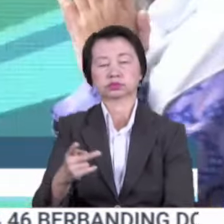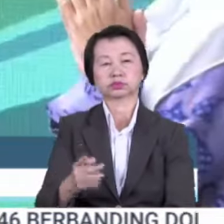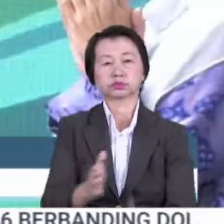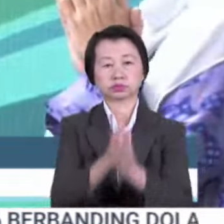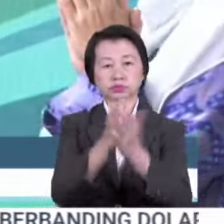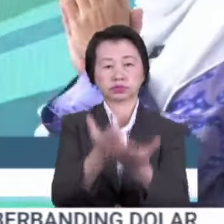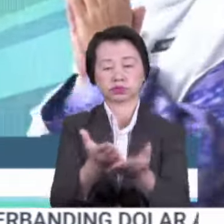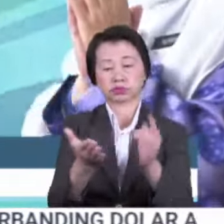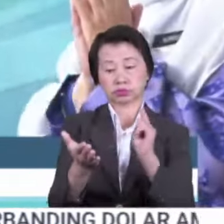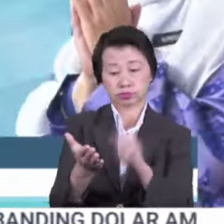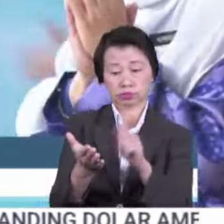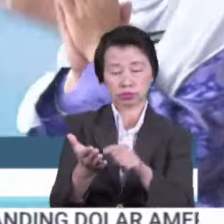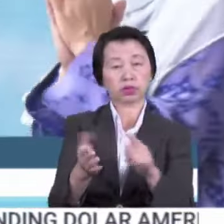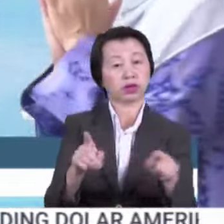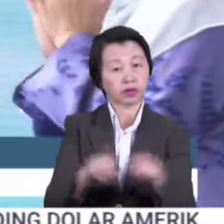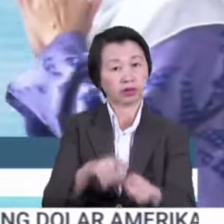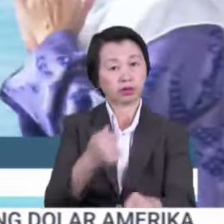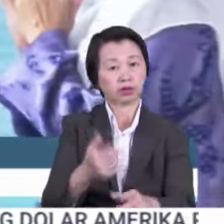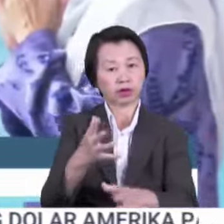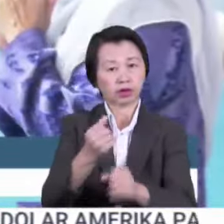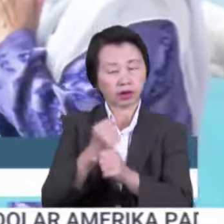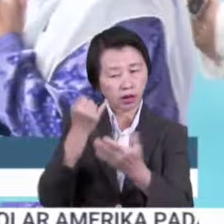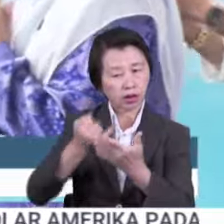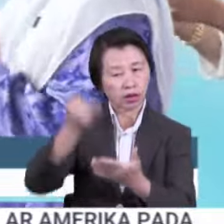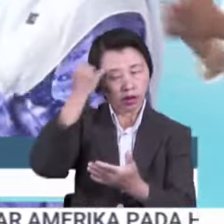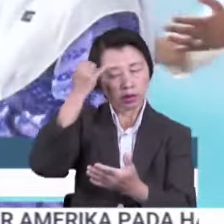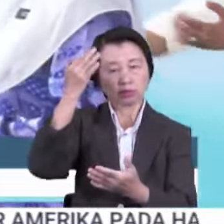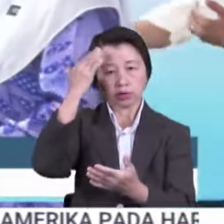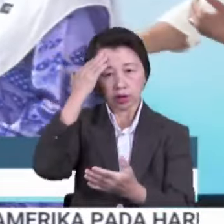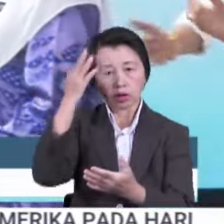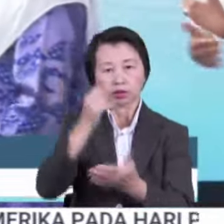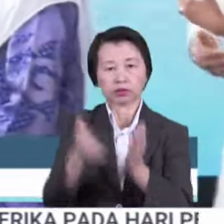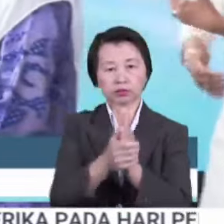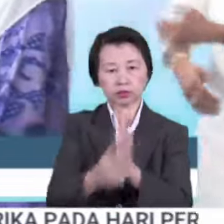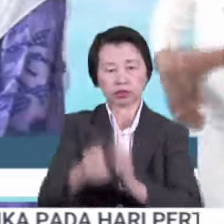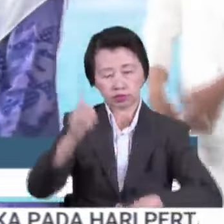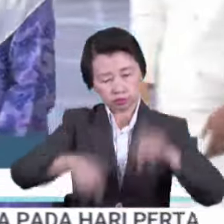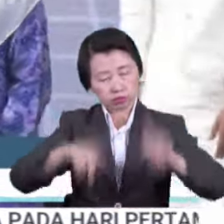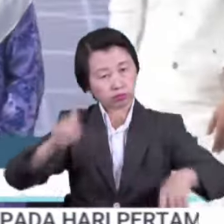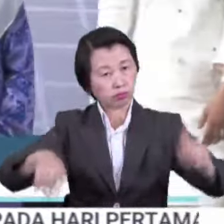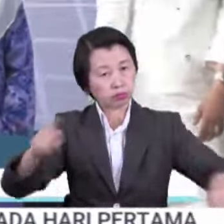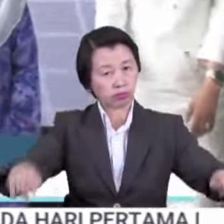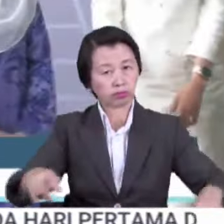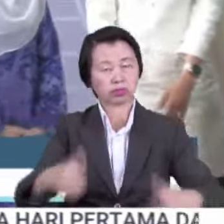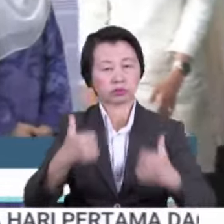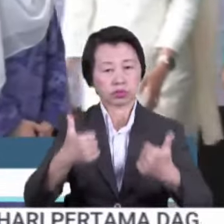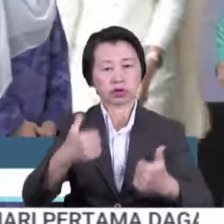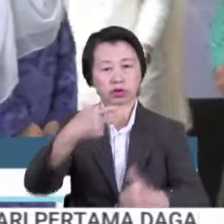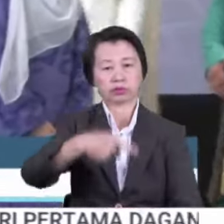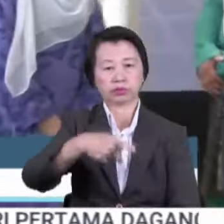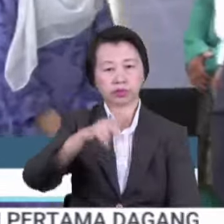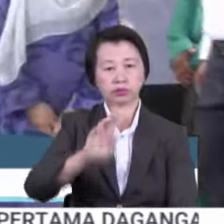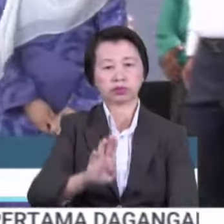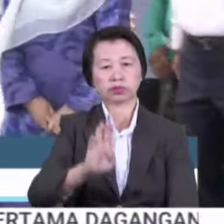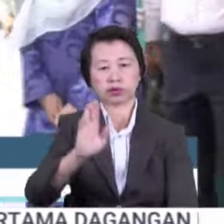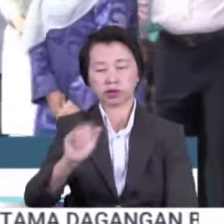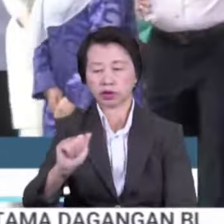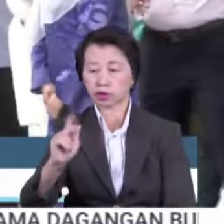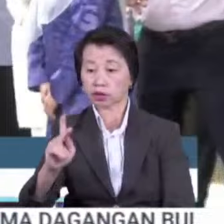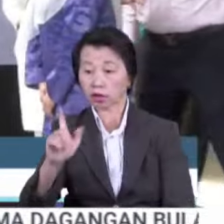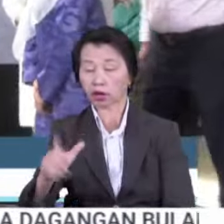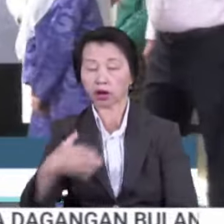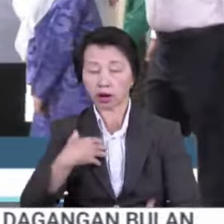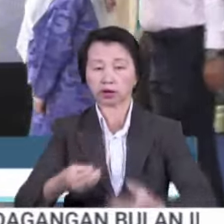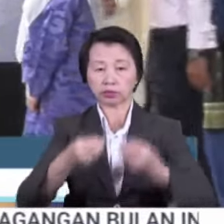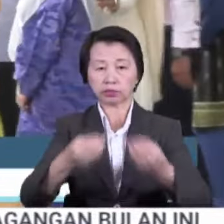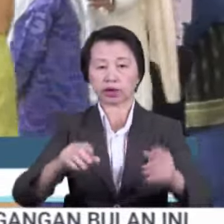sebagai akses dalam memperoleh ilmu pengetahuan dan kemahiran berbagai menariknya pbak kali ini juga turut